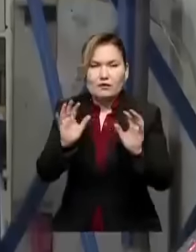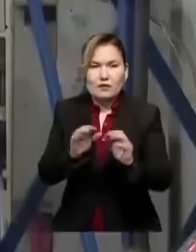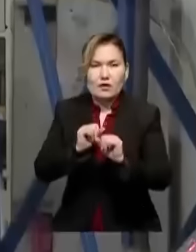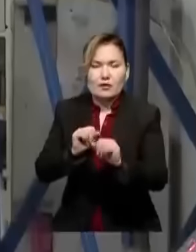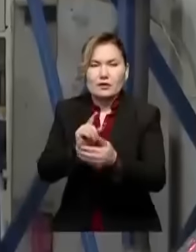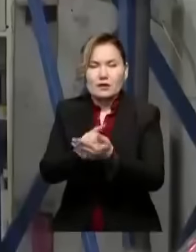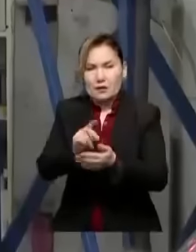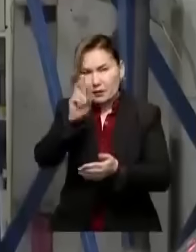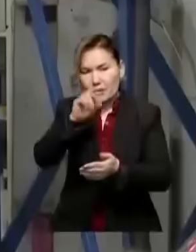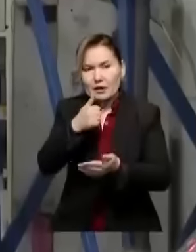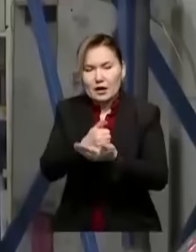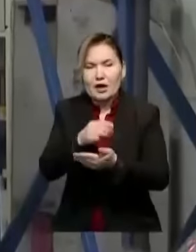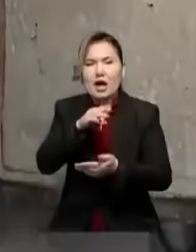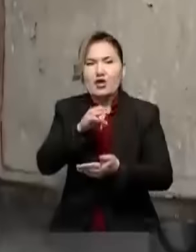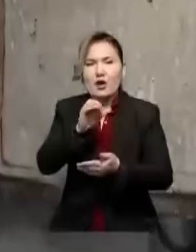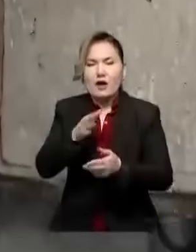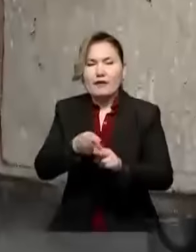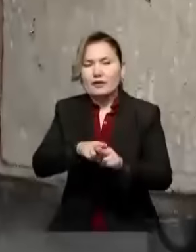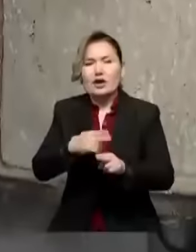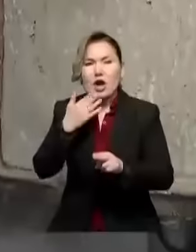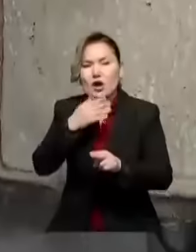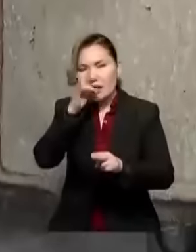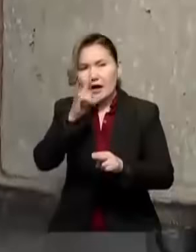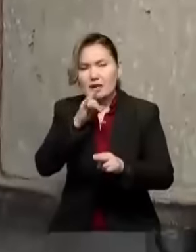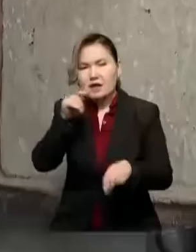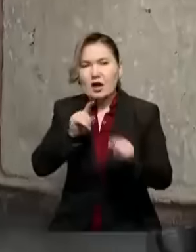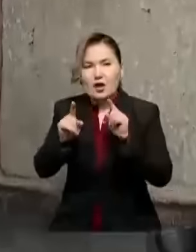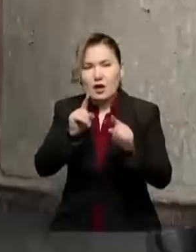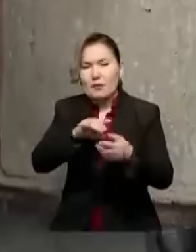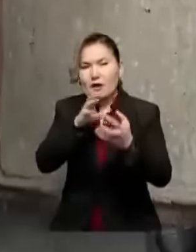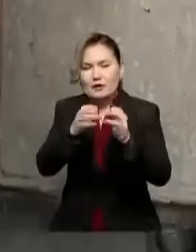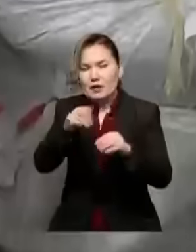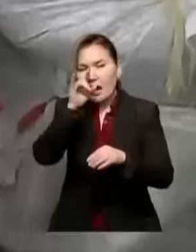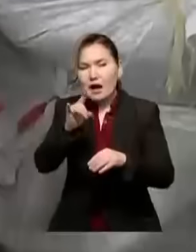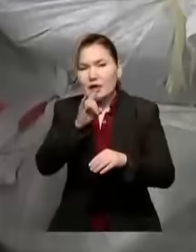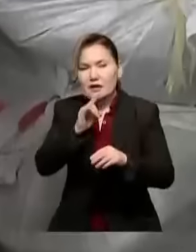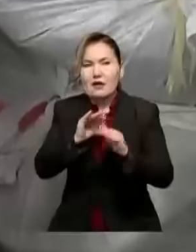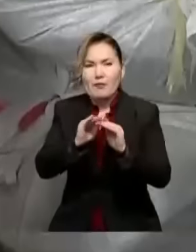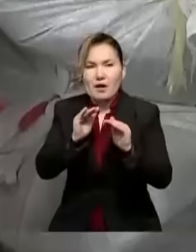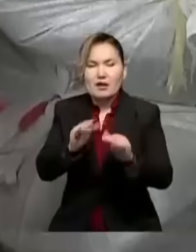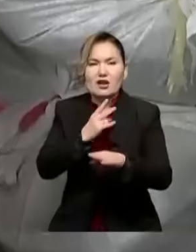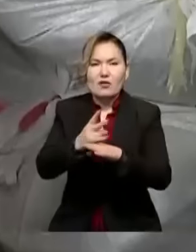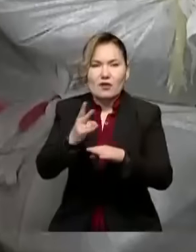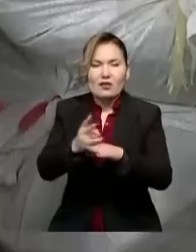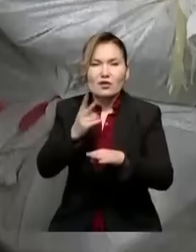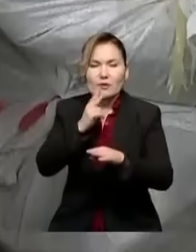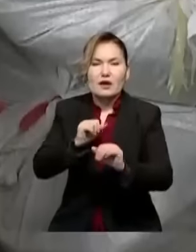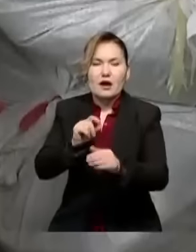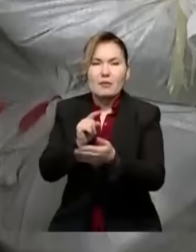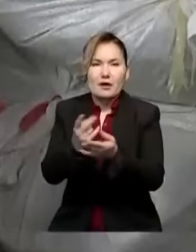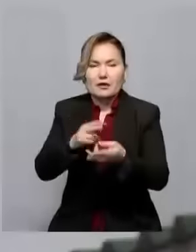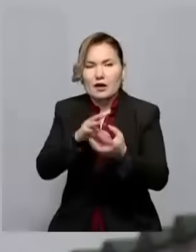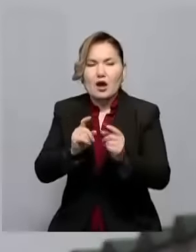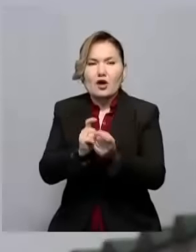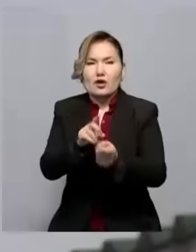кетейік, мемлекет басшысы Қасым-Жомарт Тоқаев ұлттық құрылтайда насыбайға құмар қазақстандықтарды сынға алған еді. Қазір бұл қауіпті үрдіспен күресу үшін